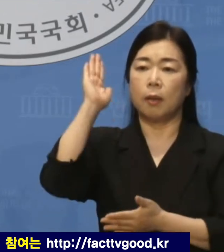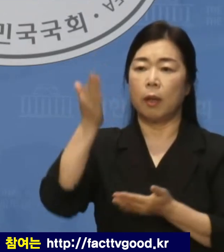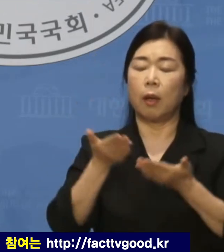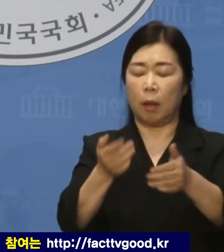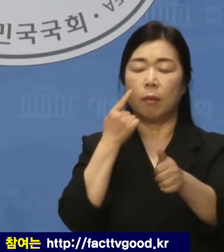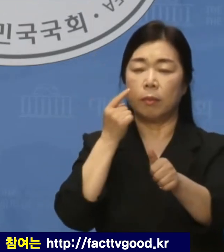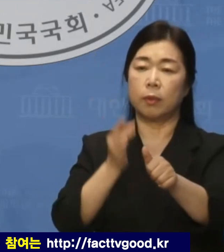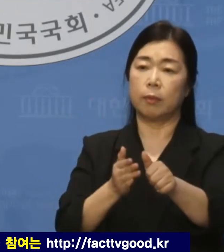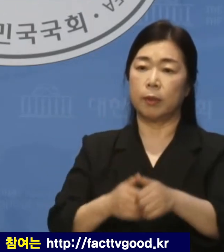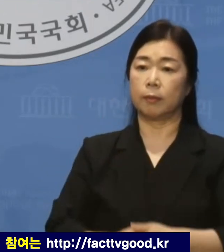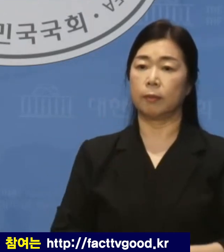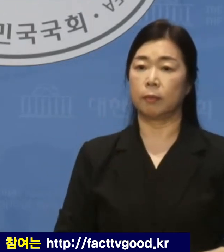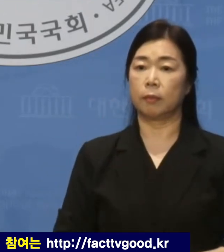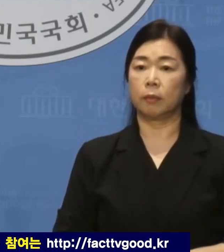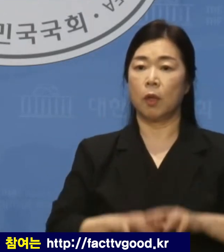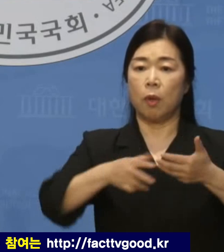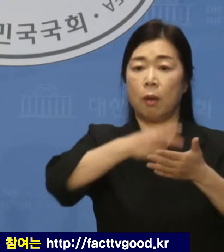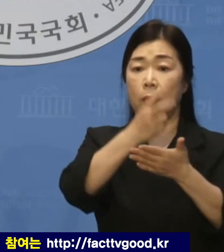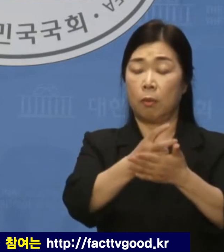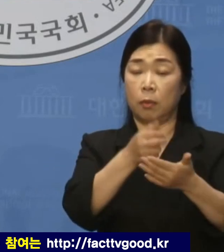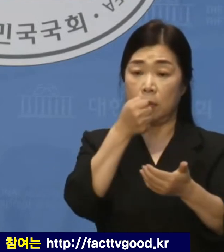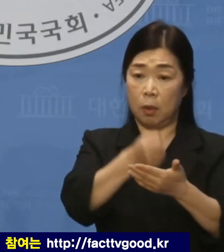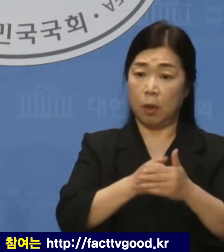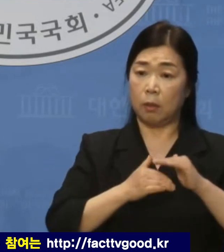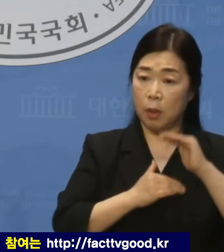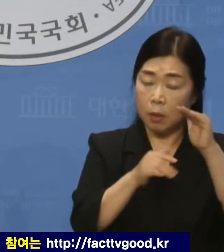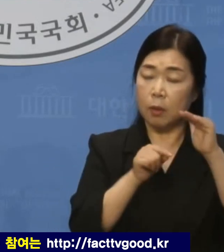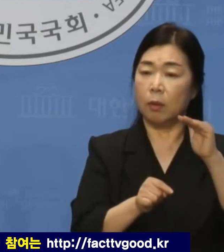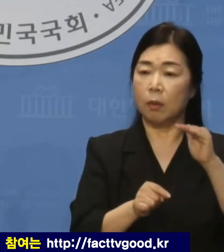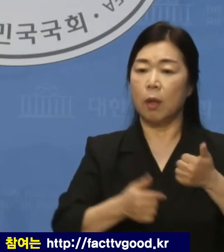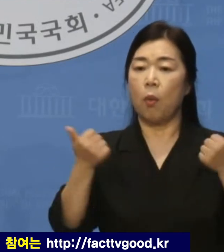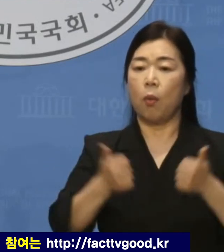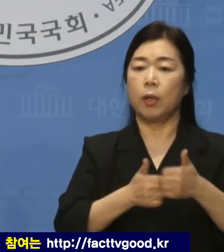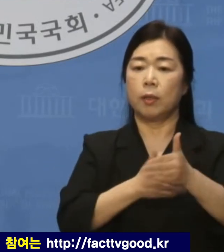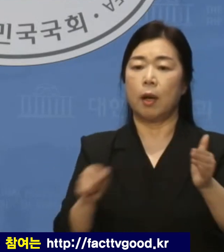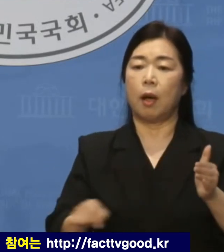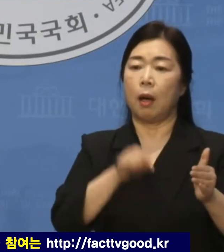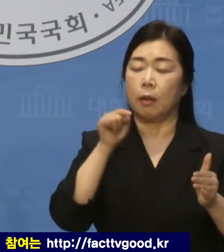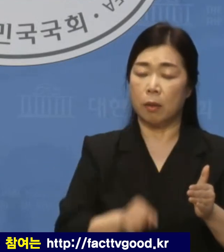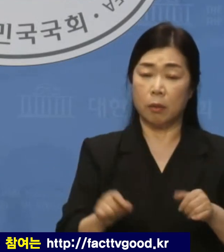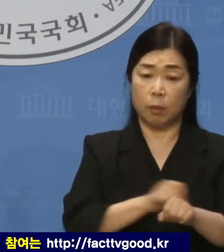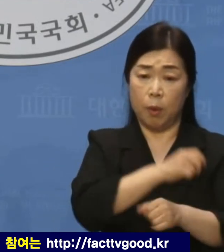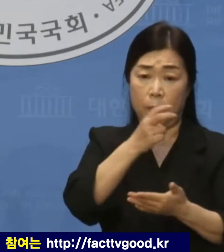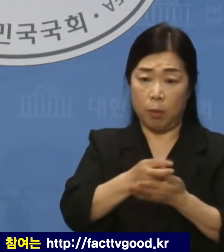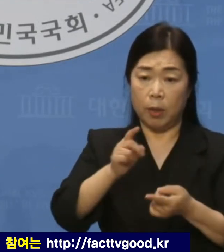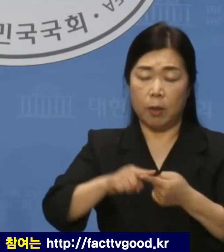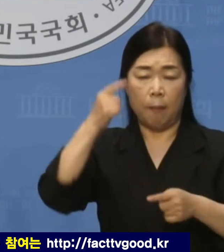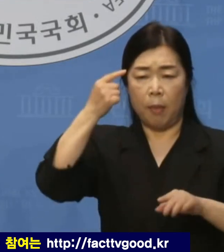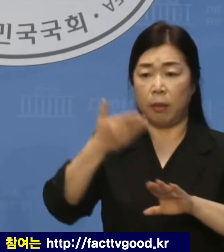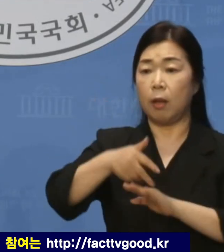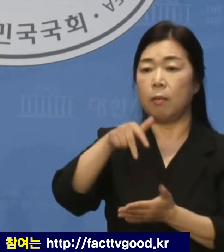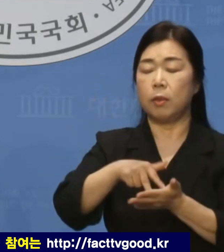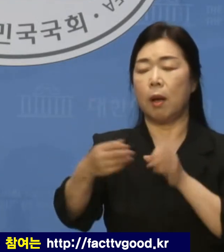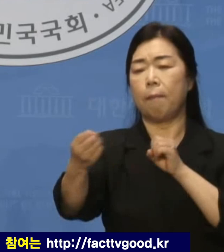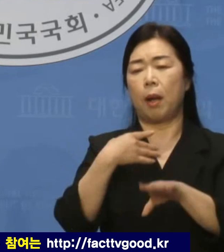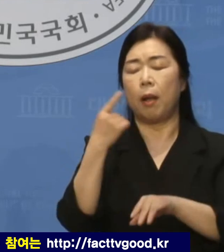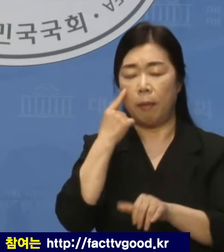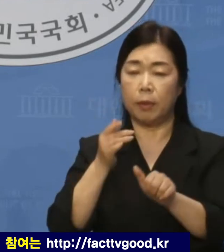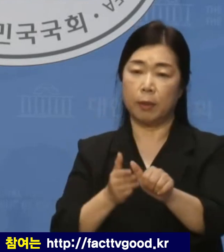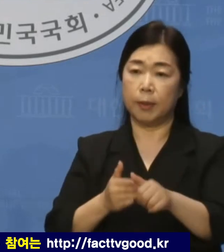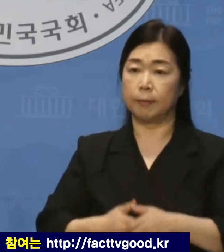밝히십시오. 최소한 국회법에 규정된 절차에 따라 회의장 안에서 특별법에 대한 반대 의견을